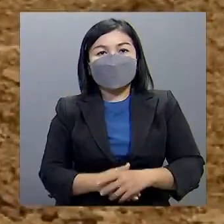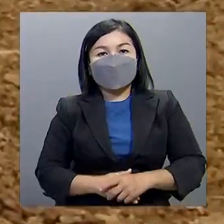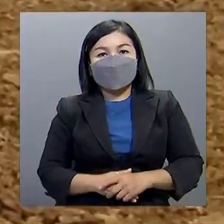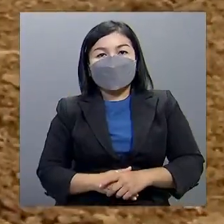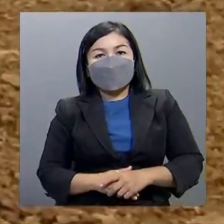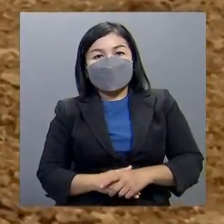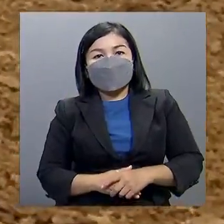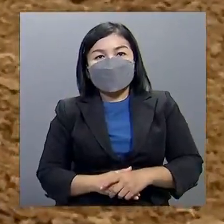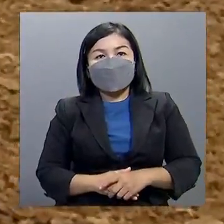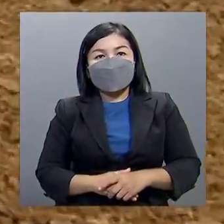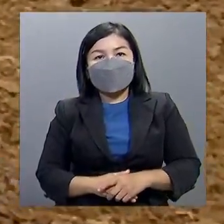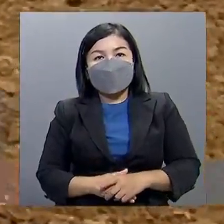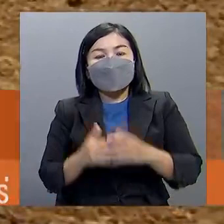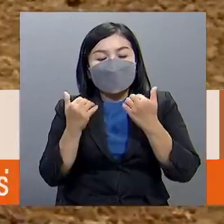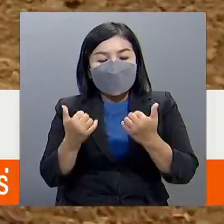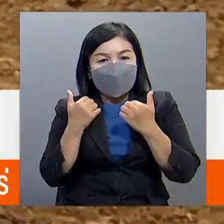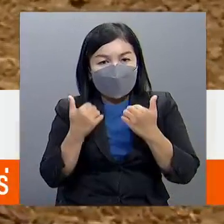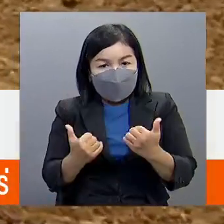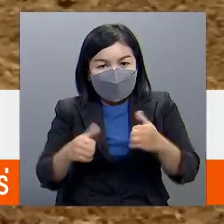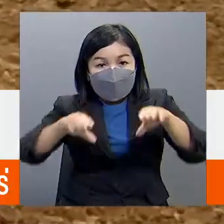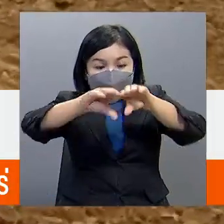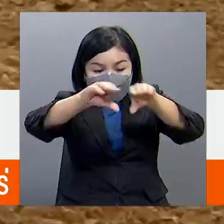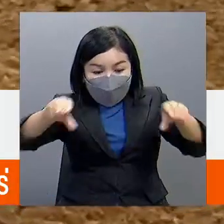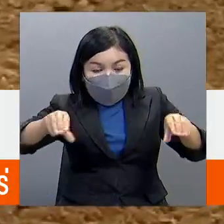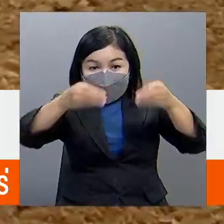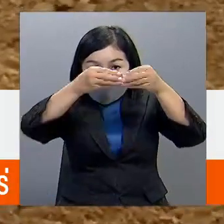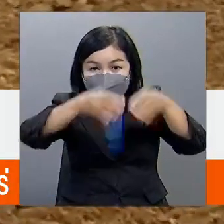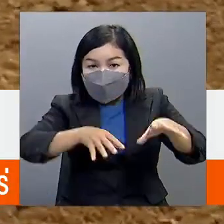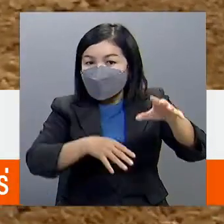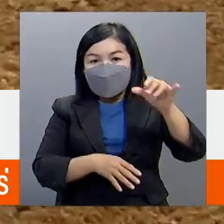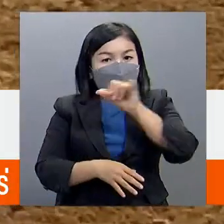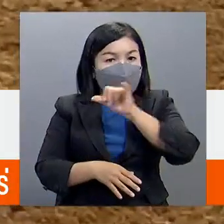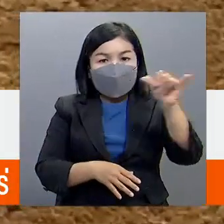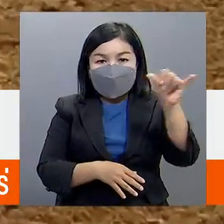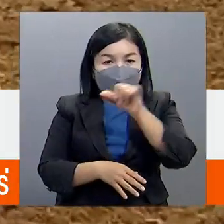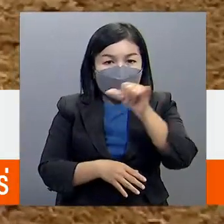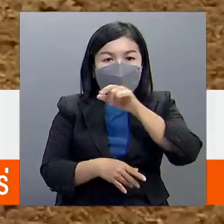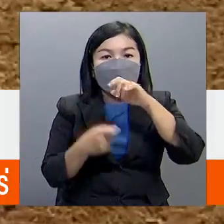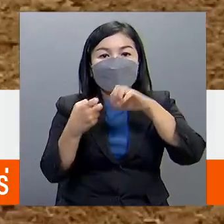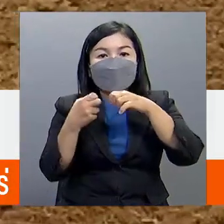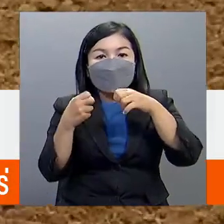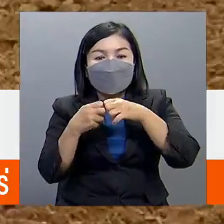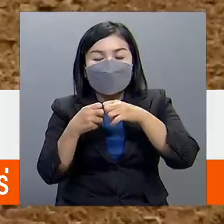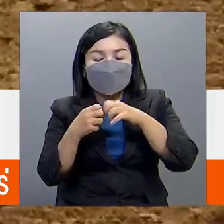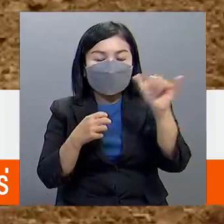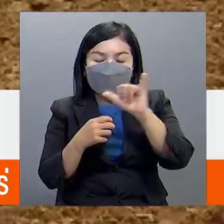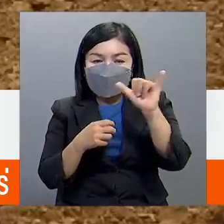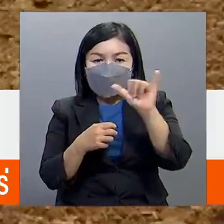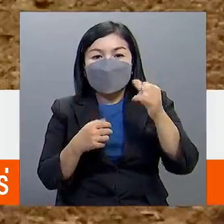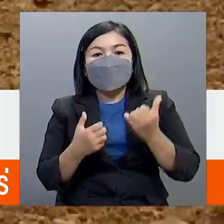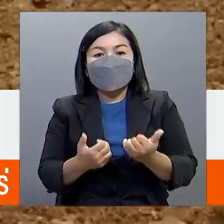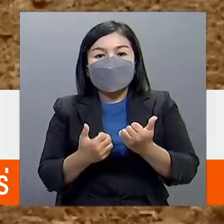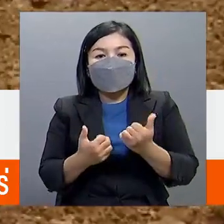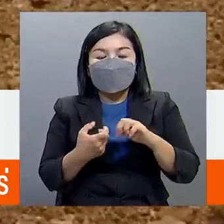วันนี้ตัวเขื่อนยังไม่มีแนวเลยว่าจะมีการเขยื้อนเคลื่อนขับหรือเคลื่อนไหวอะไรอย่างเงี้ยนะครับไม่มีไม่มีเลยครับ